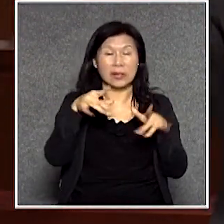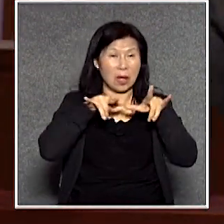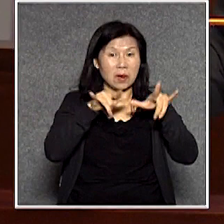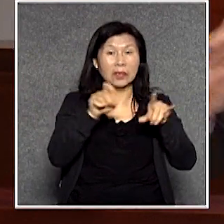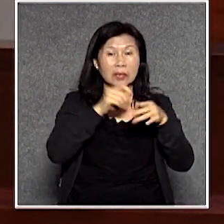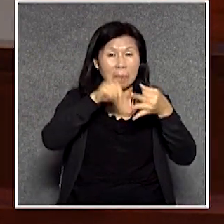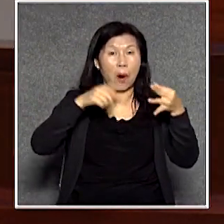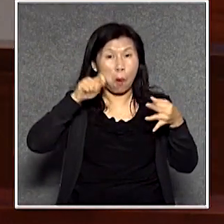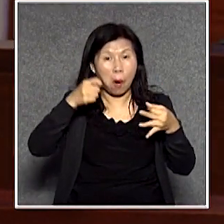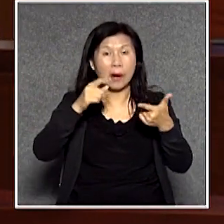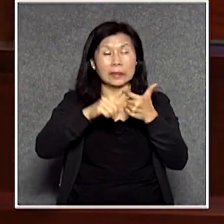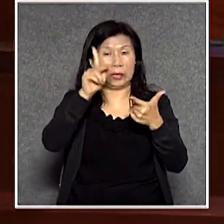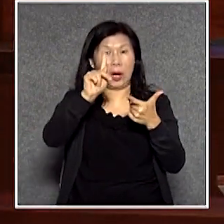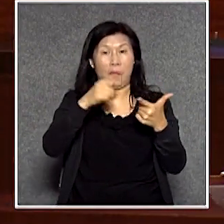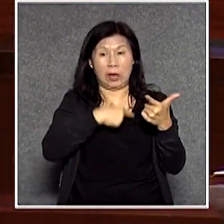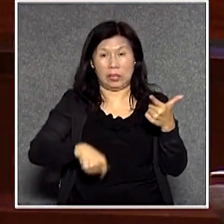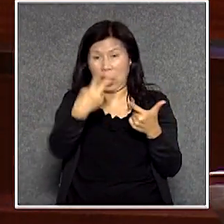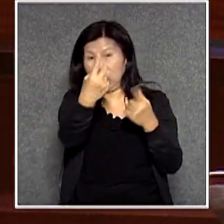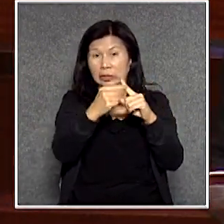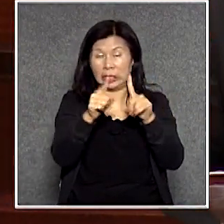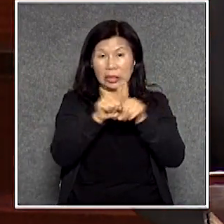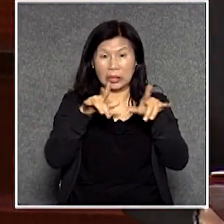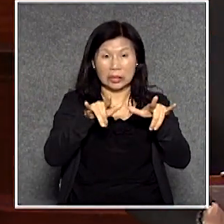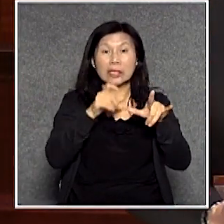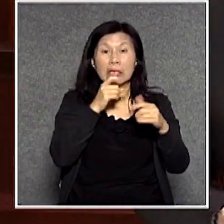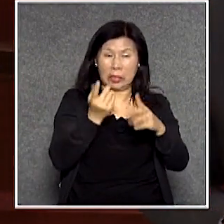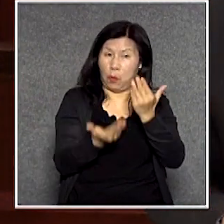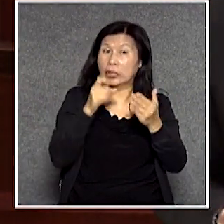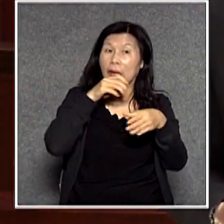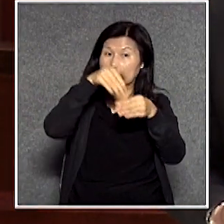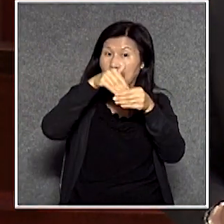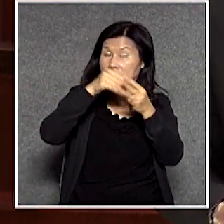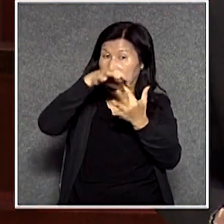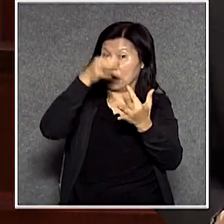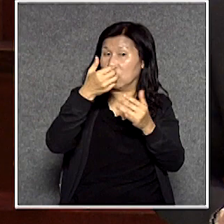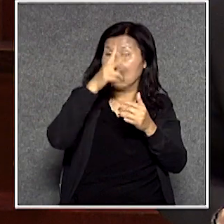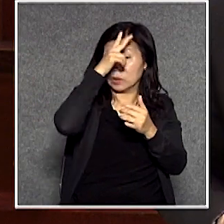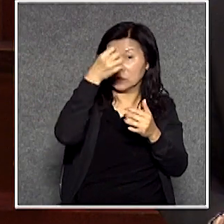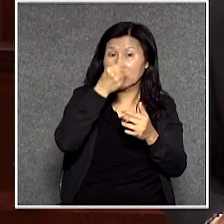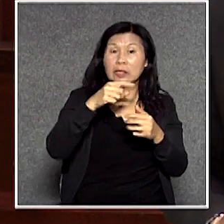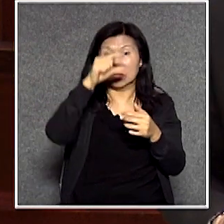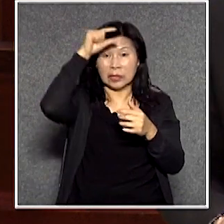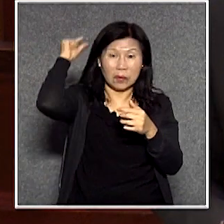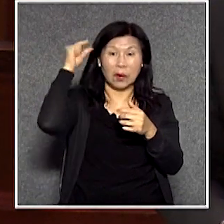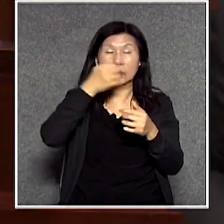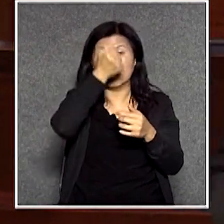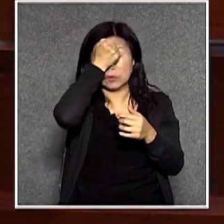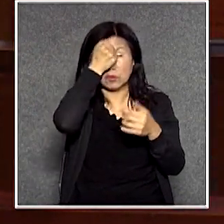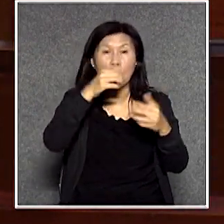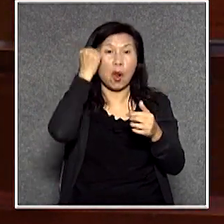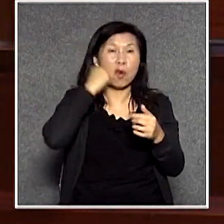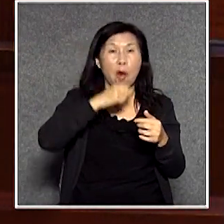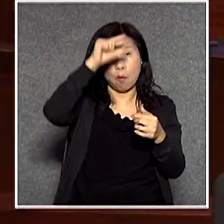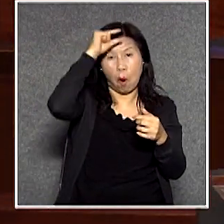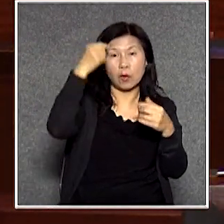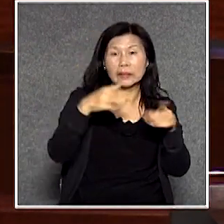湯家華加國啲郭榮亨，係嘛？佢哋可以出到閘嘅喎。啊，跟住呢個董建華懵咗啦，唔怪得就叫老懵懂啦，係